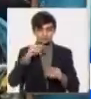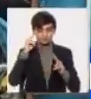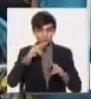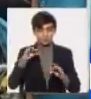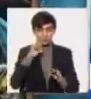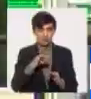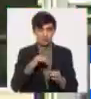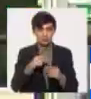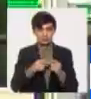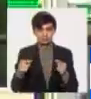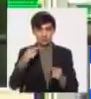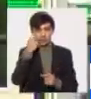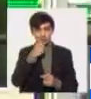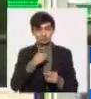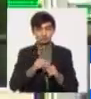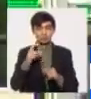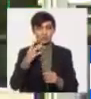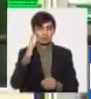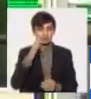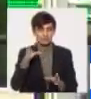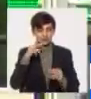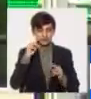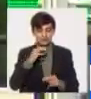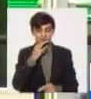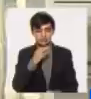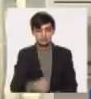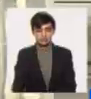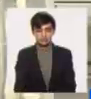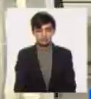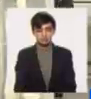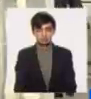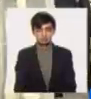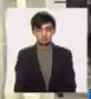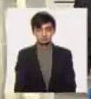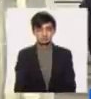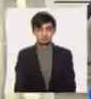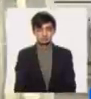инфляция в среднем за год. Мадина Исюмбаева, Влад Шишко, Информбюро Алматы.